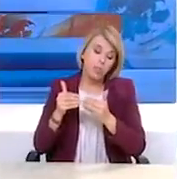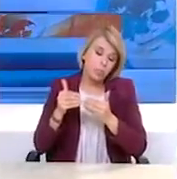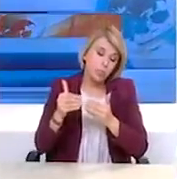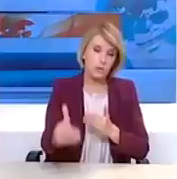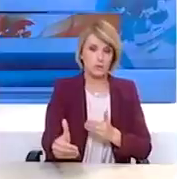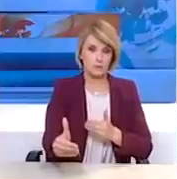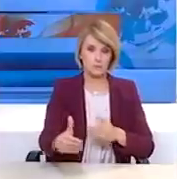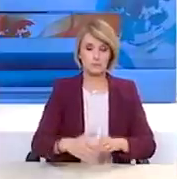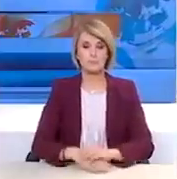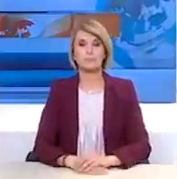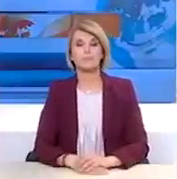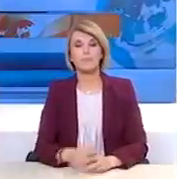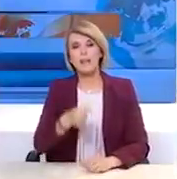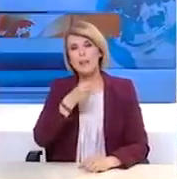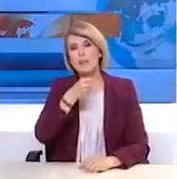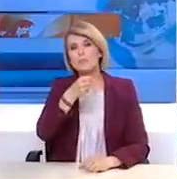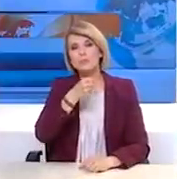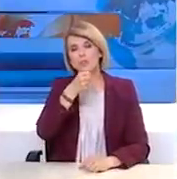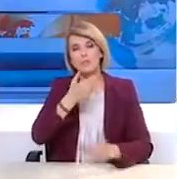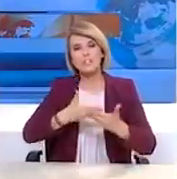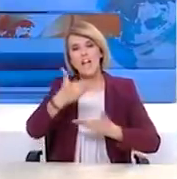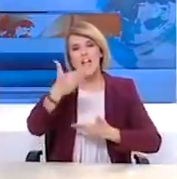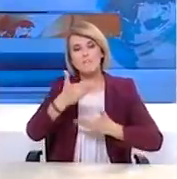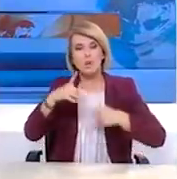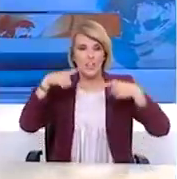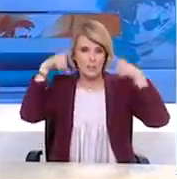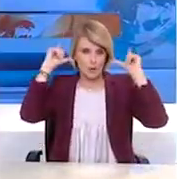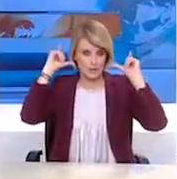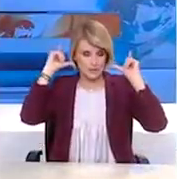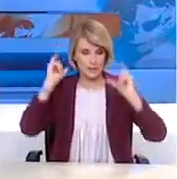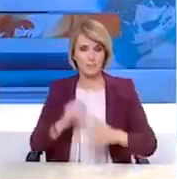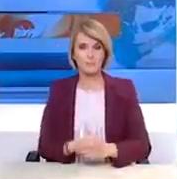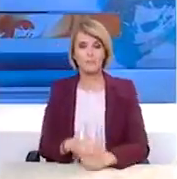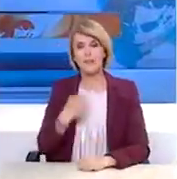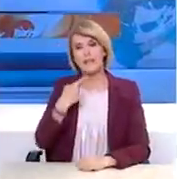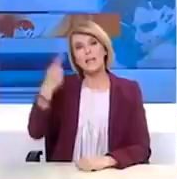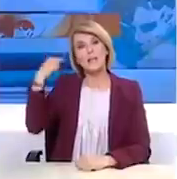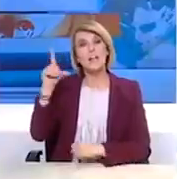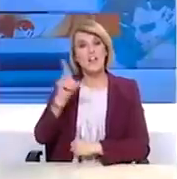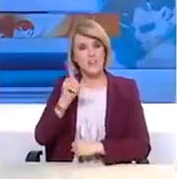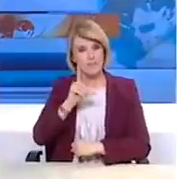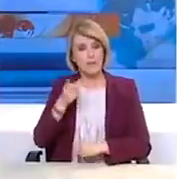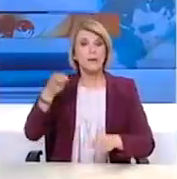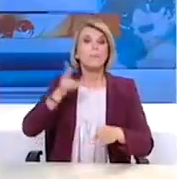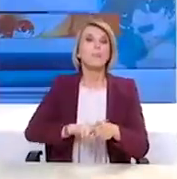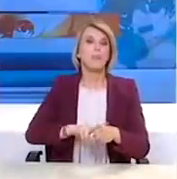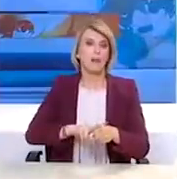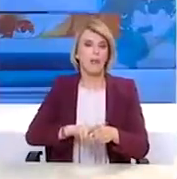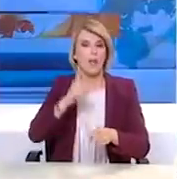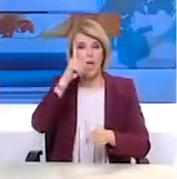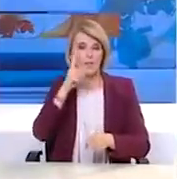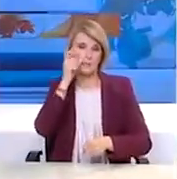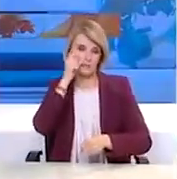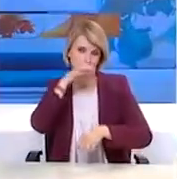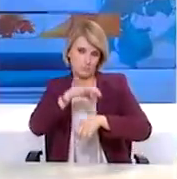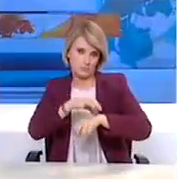Η κυρία Μελά από την εφημερίδα Δημοκρατία. Κύριε Κοντοζαμάνη, την περασμένη Δευτέρα πέθανε ένας άνθρωπος από κορονοϊό στη μέθη του ΑΧΕΠΑ, ο